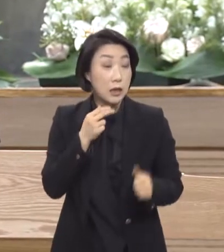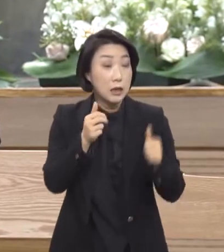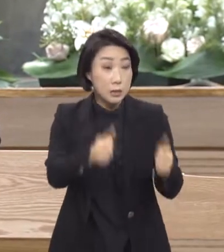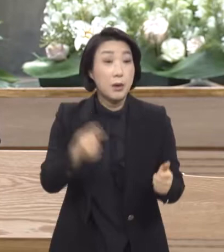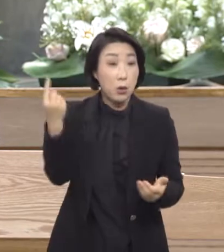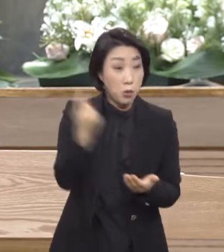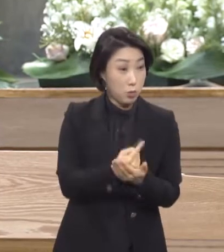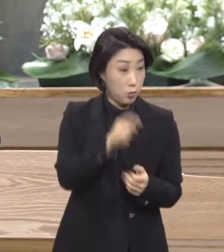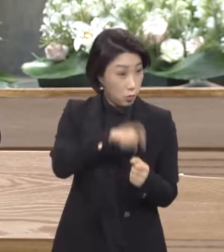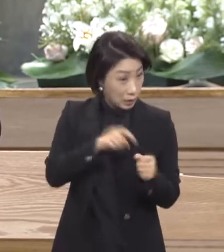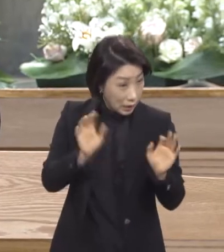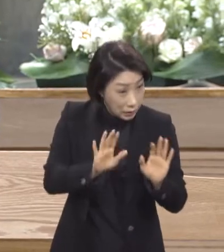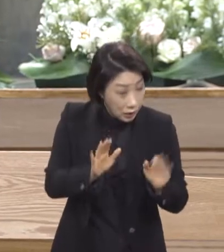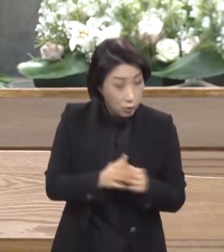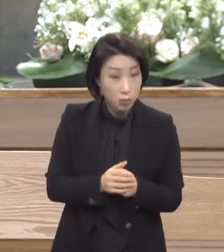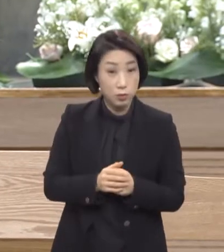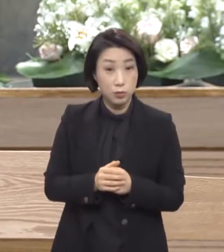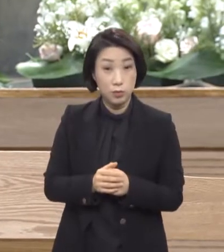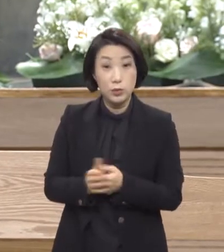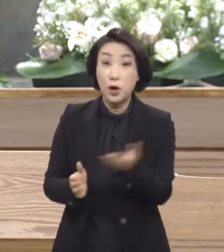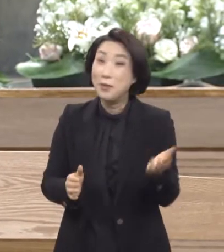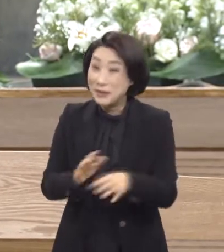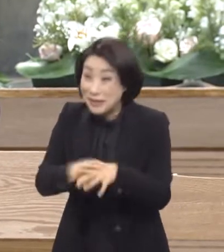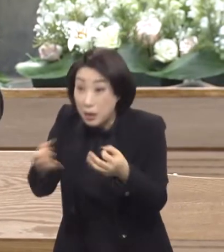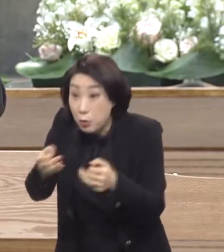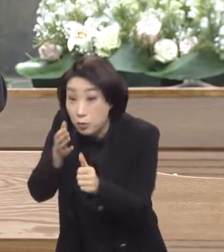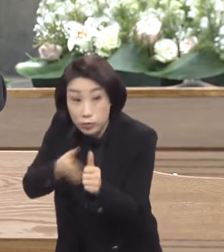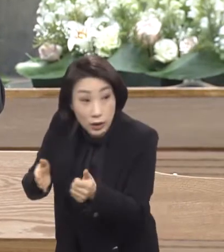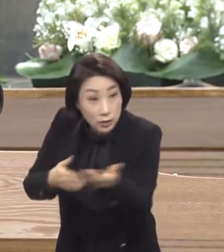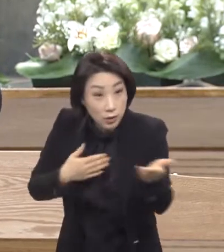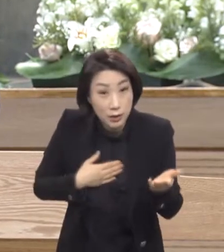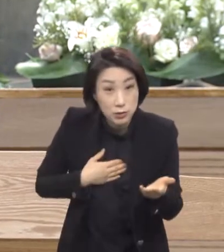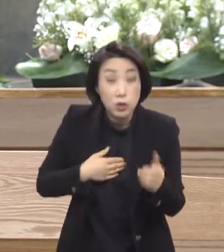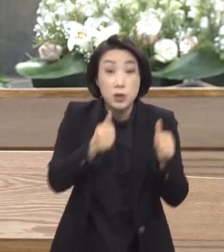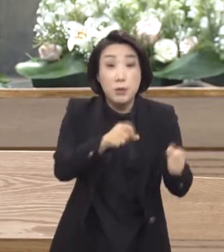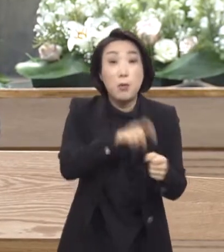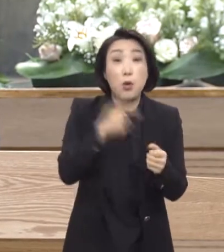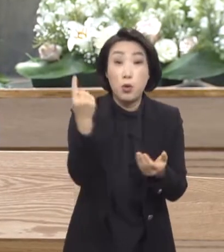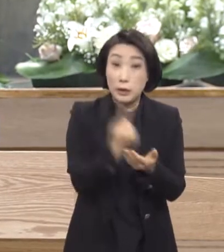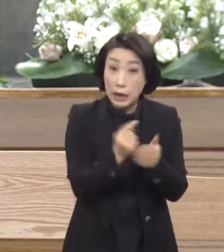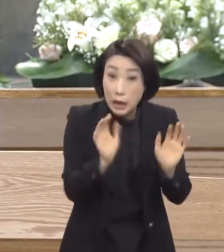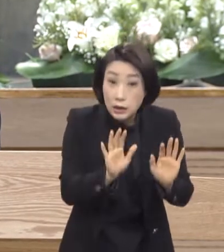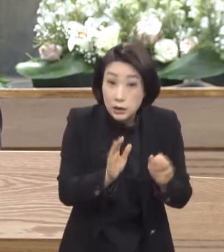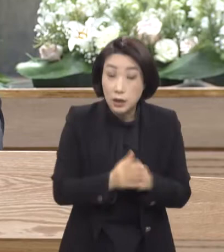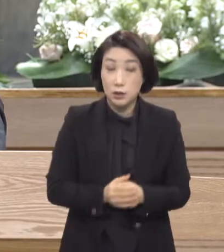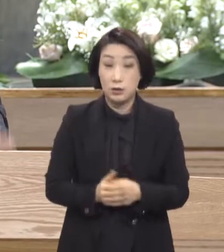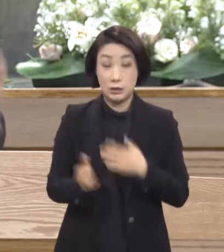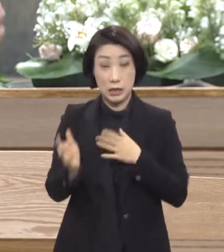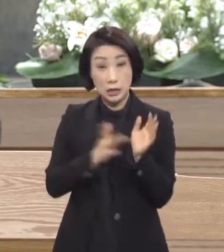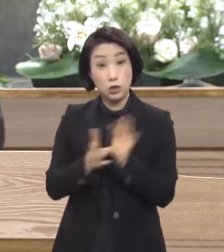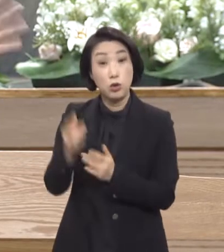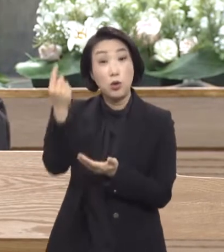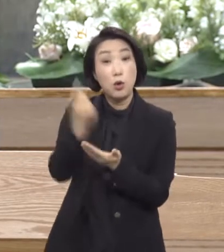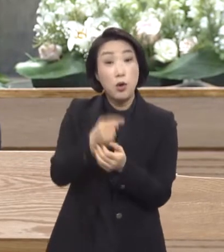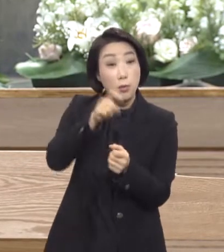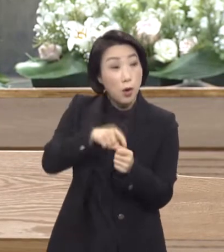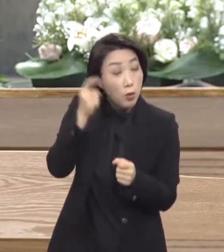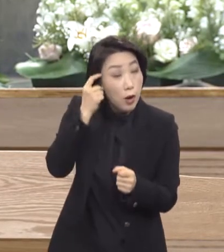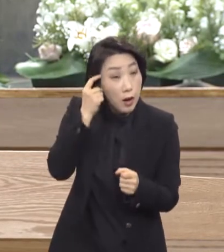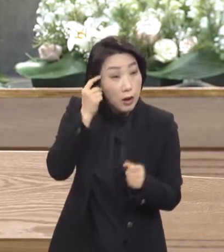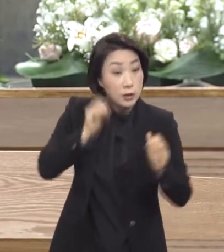않았어. 잘 들으니 말을요. 심판하러 오지 않았어. 내가 온 것은